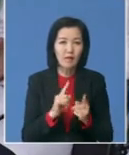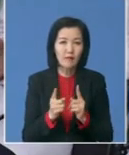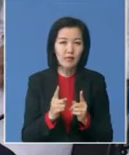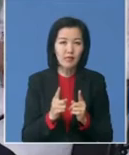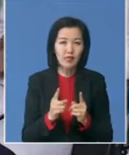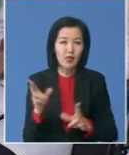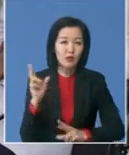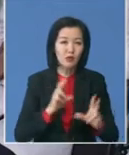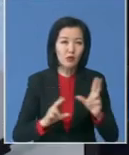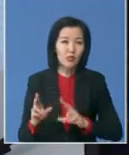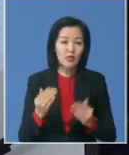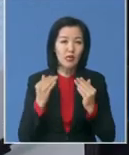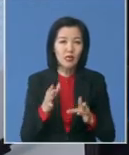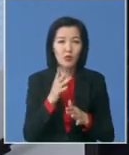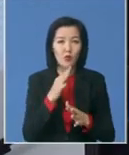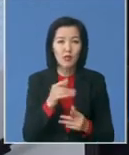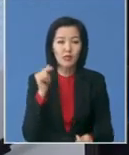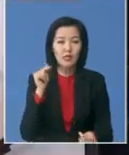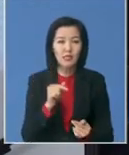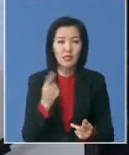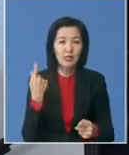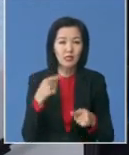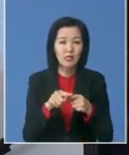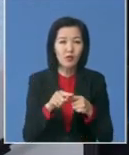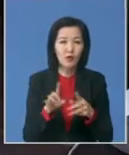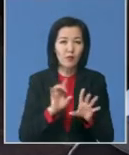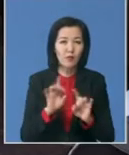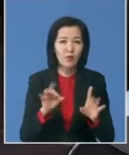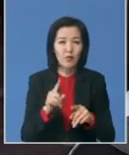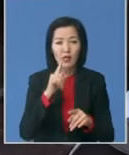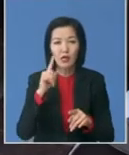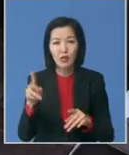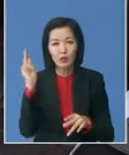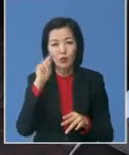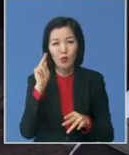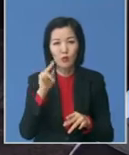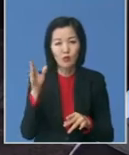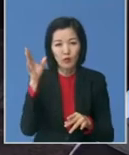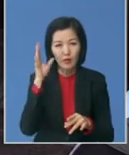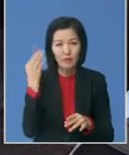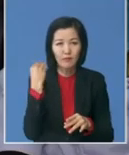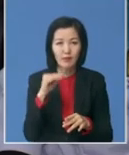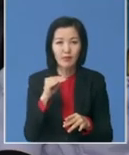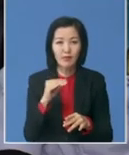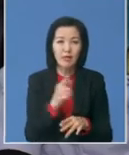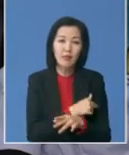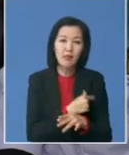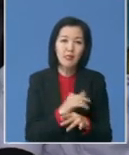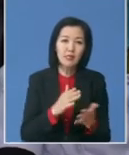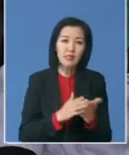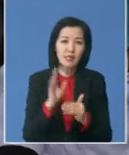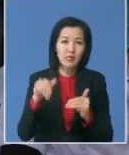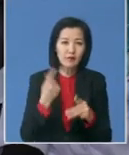заман талабына сай білім беру технологияларымен бөлісті. Яғни қашықтықта оқытудың білім сапасын арттыру және медицина саласындағы